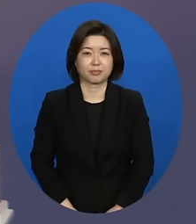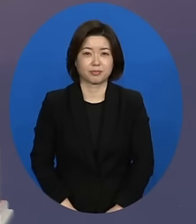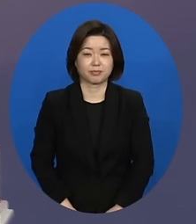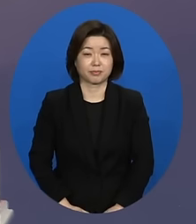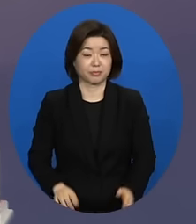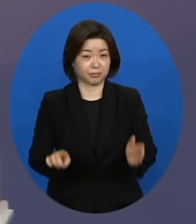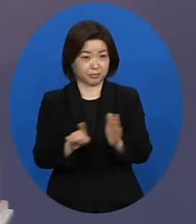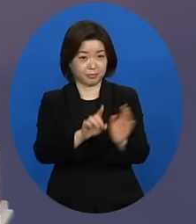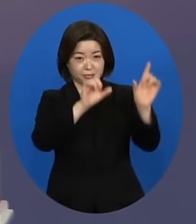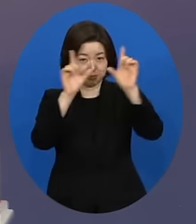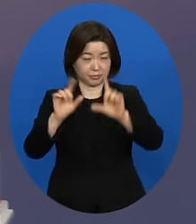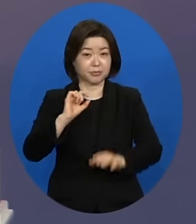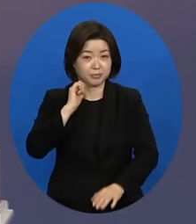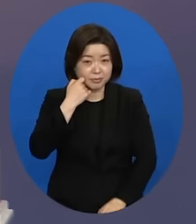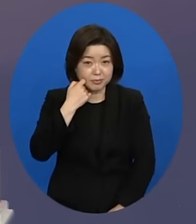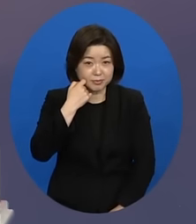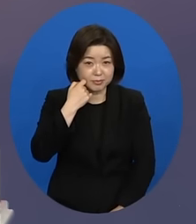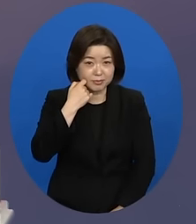신앙생활이 어려워요.